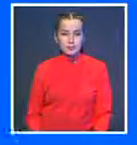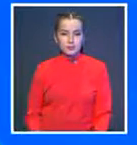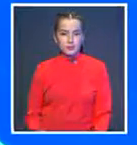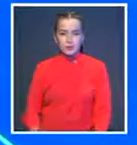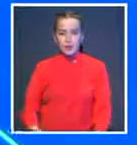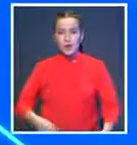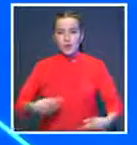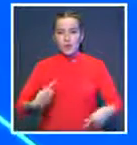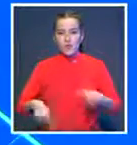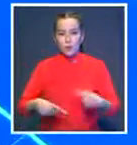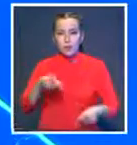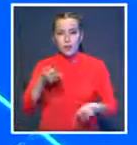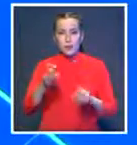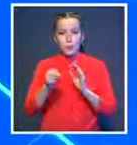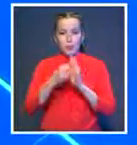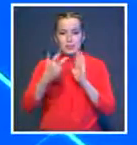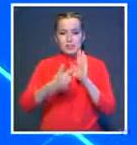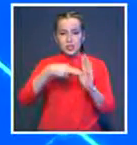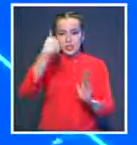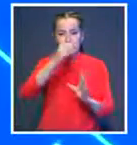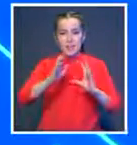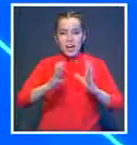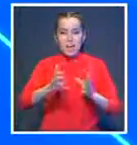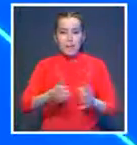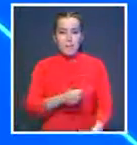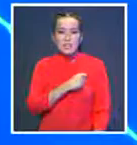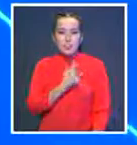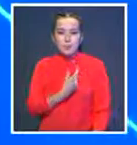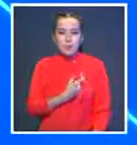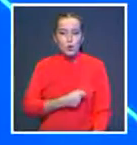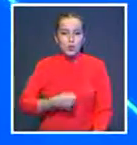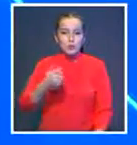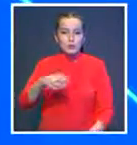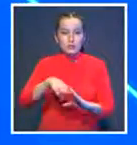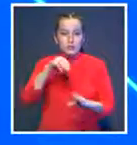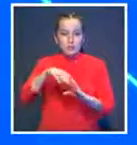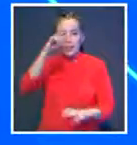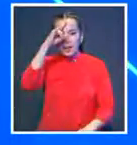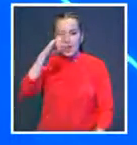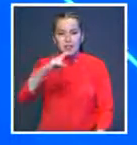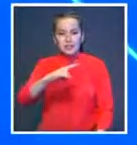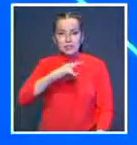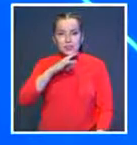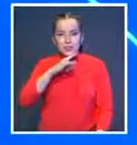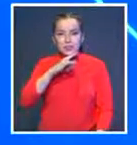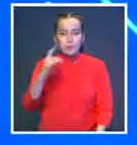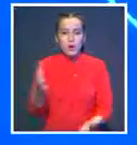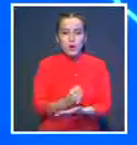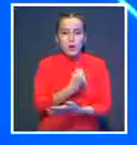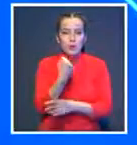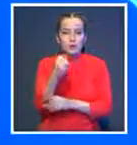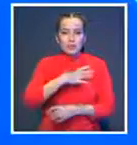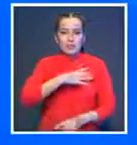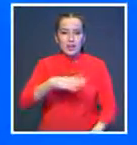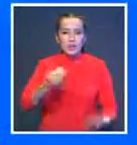Спорт әлемінен жаңалық. Футболдан 2018 жылға әлем чемпионатын іріктеу кезең аясында Қазақстан құрамасы бірде-бір жеңіске жеткен жоқ.